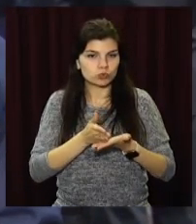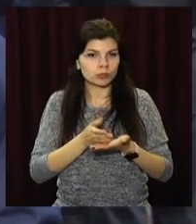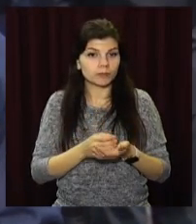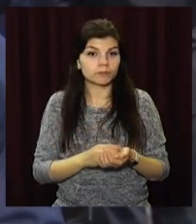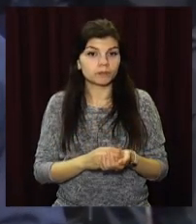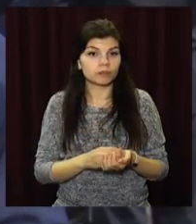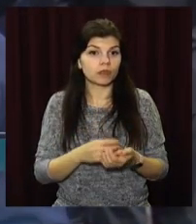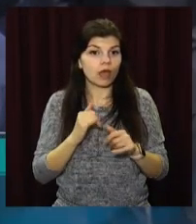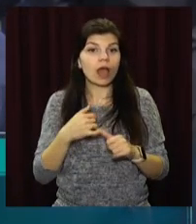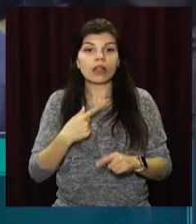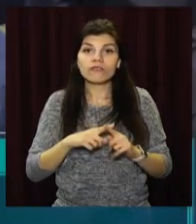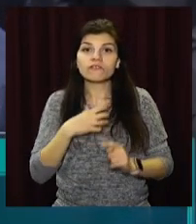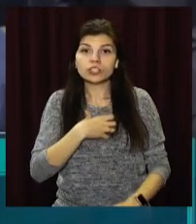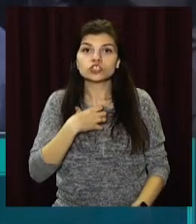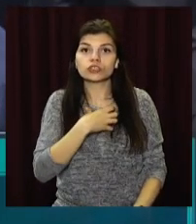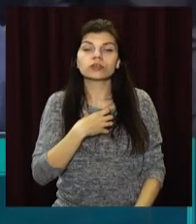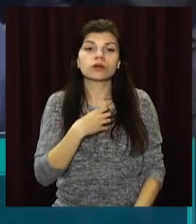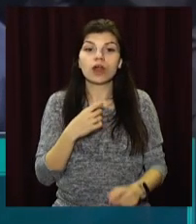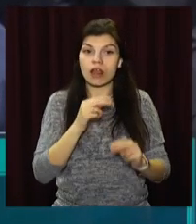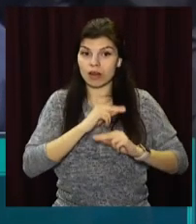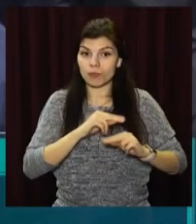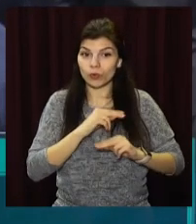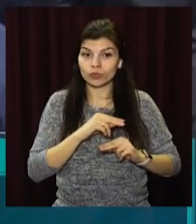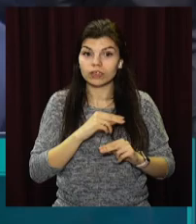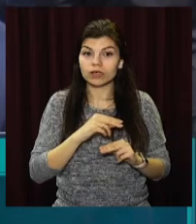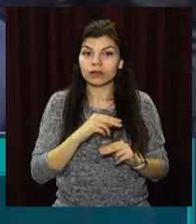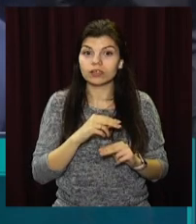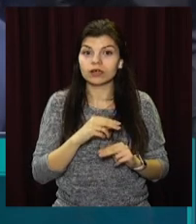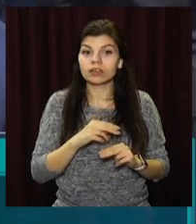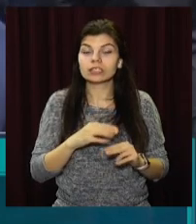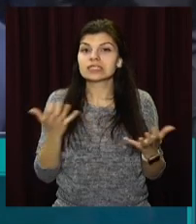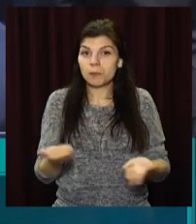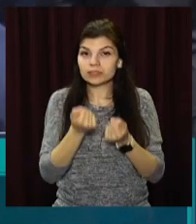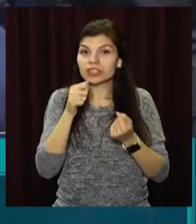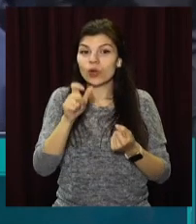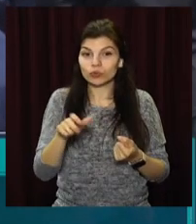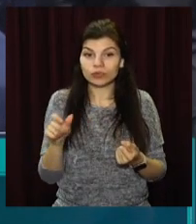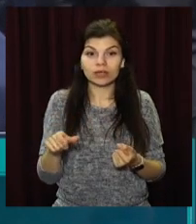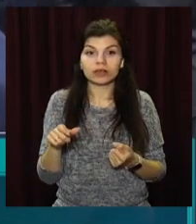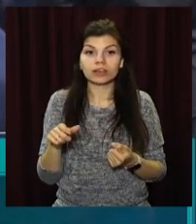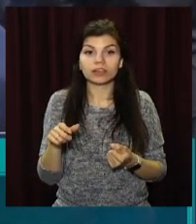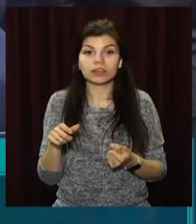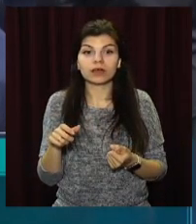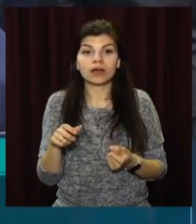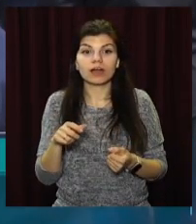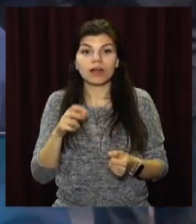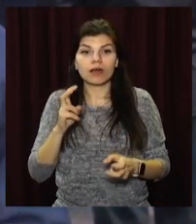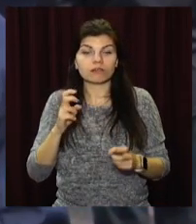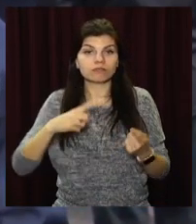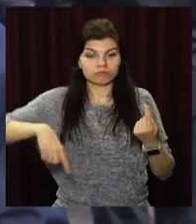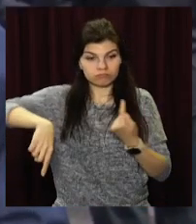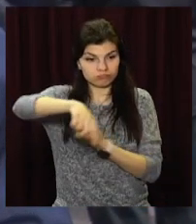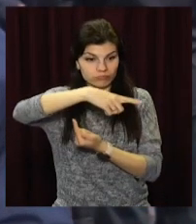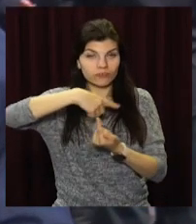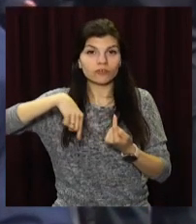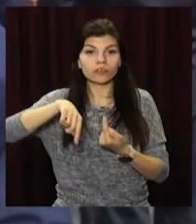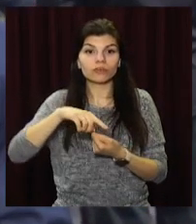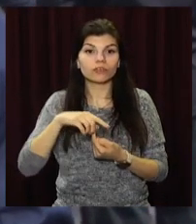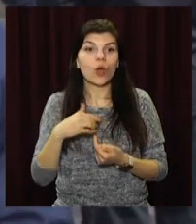мабуть, найважніша робота – спасіння людей, природного навколишнього